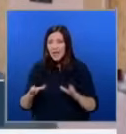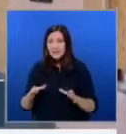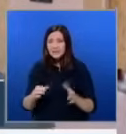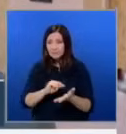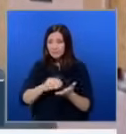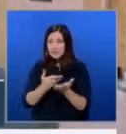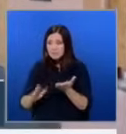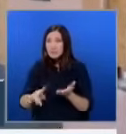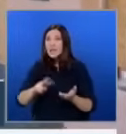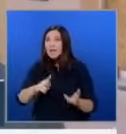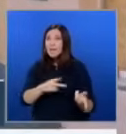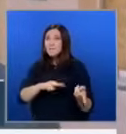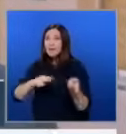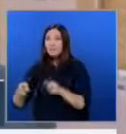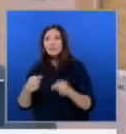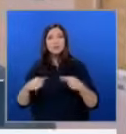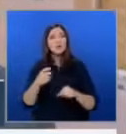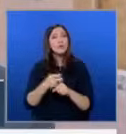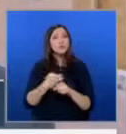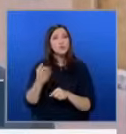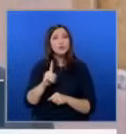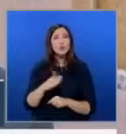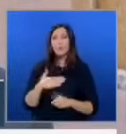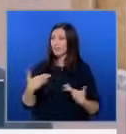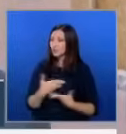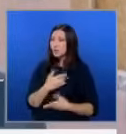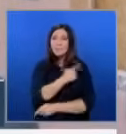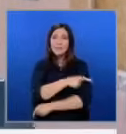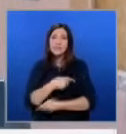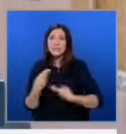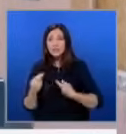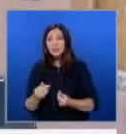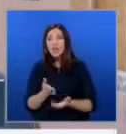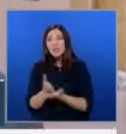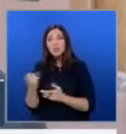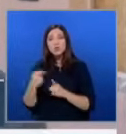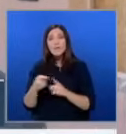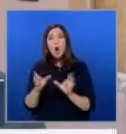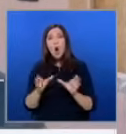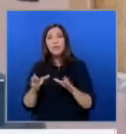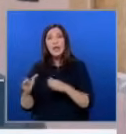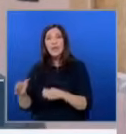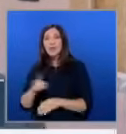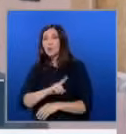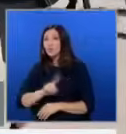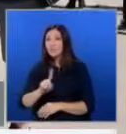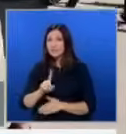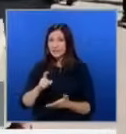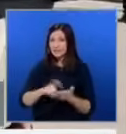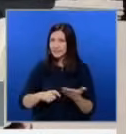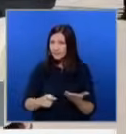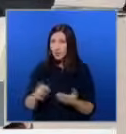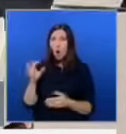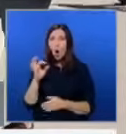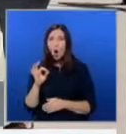или преместени в други болници. Онези, които се нуждаят от медицински грижи, са пренасочени към отделения, които не са засегнати.